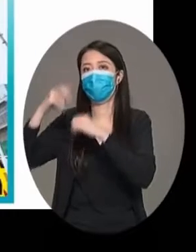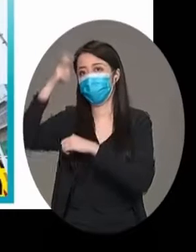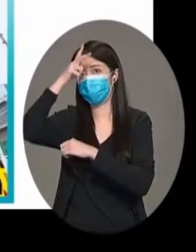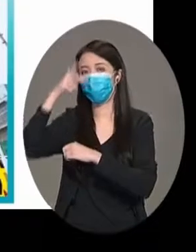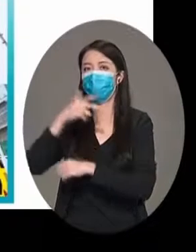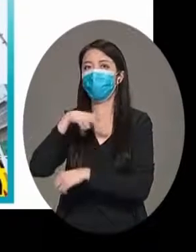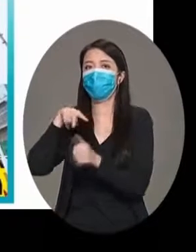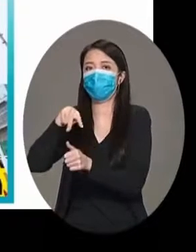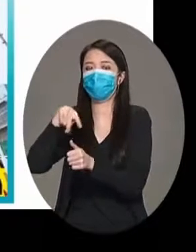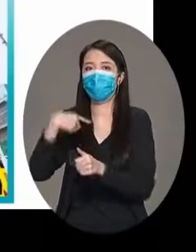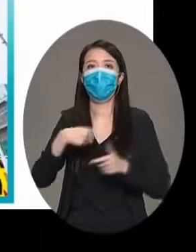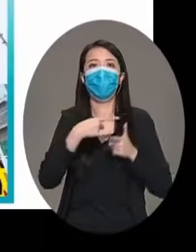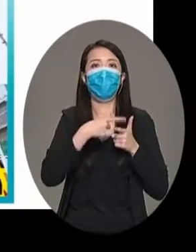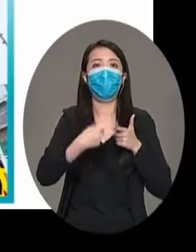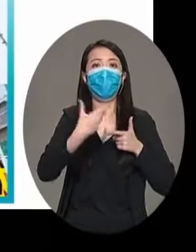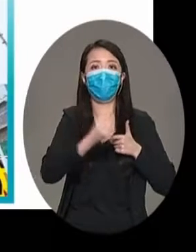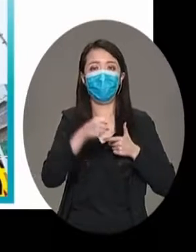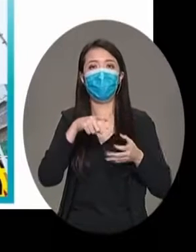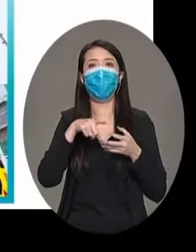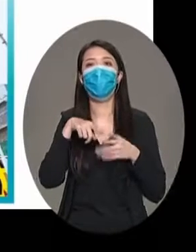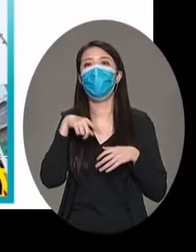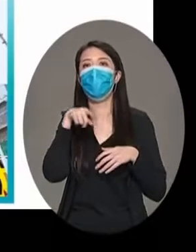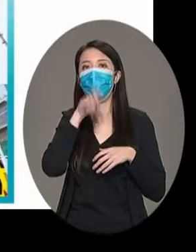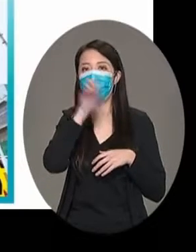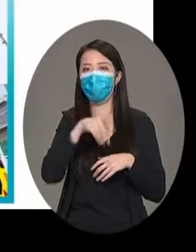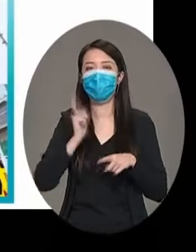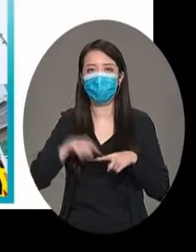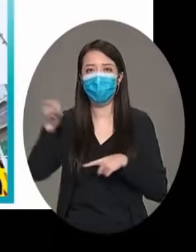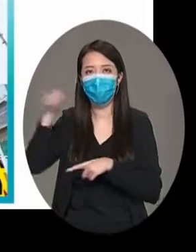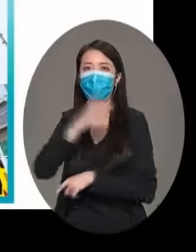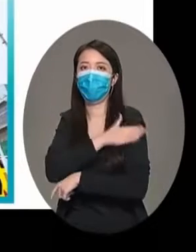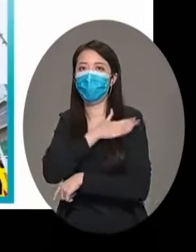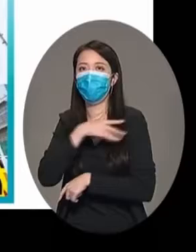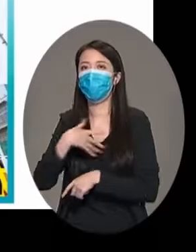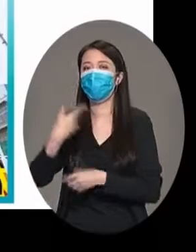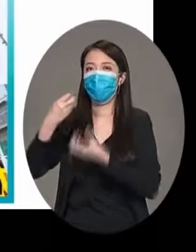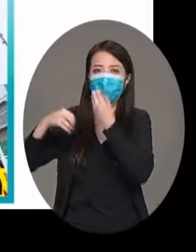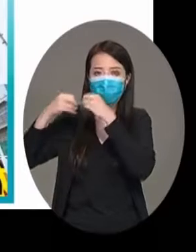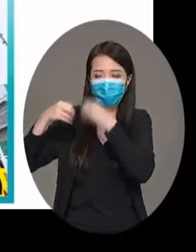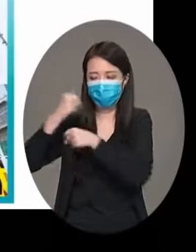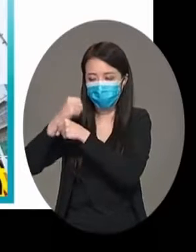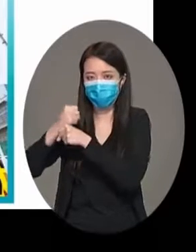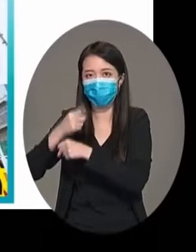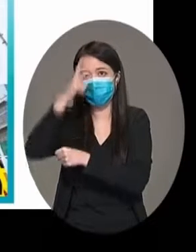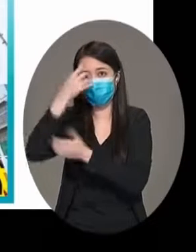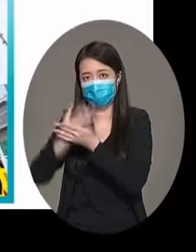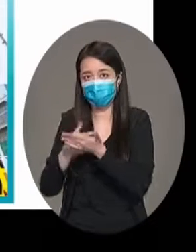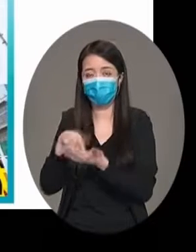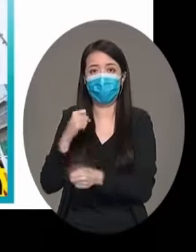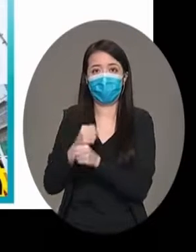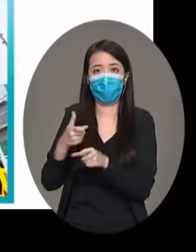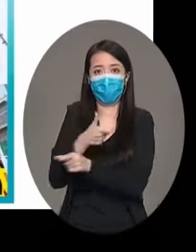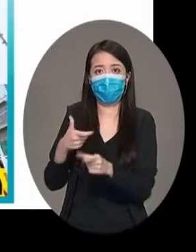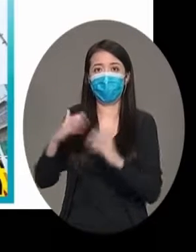理。副主席周浩鼎就說，創科局主導工業 4.0 政策，而工貿署職能的範疇包括支援工